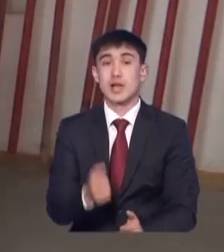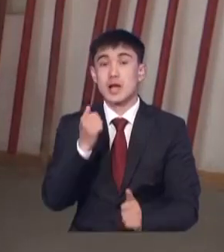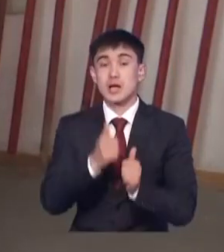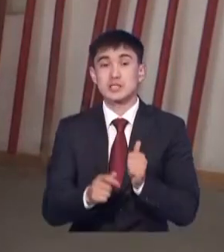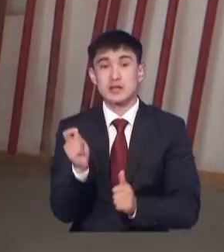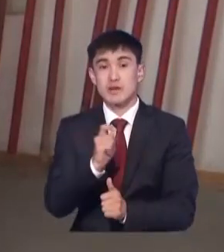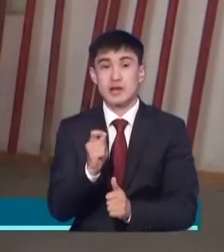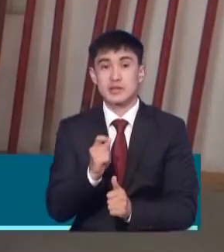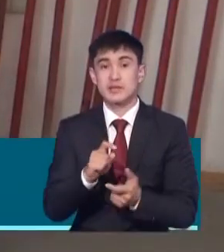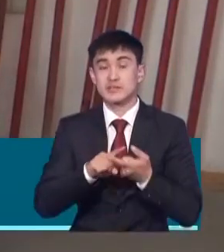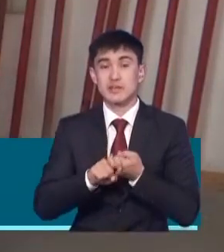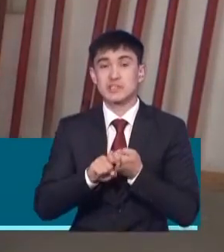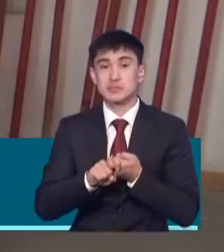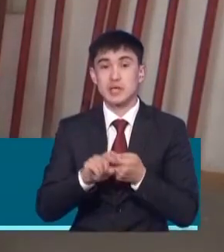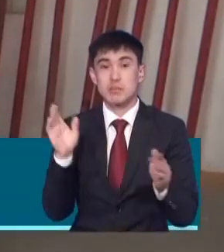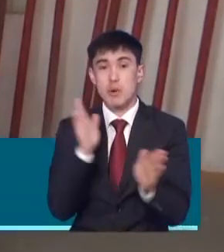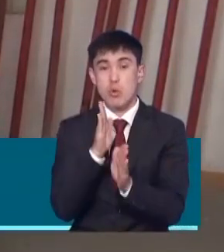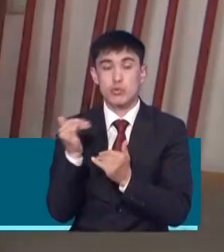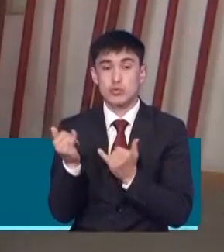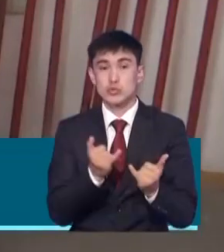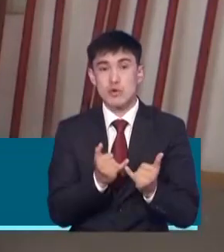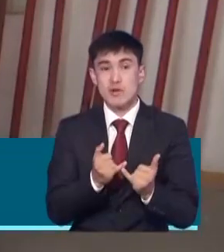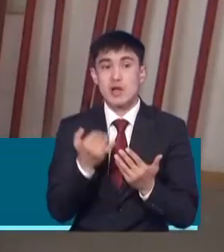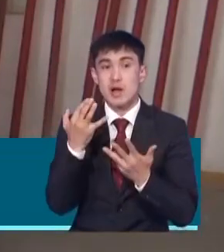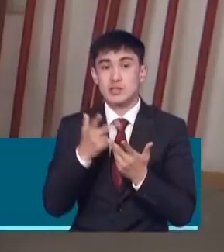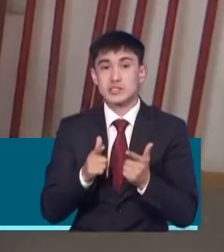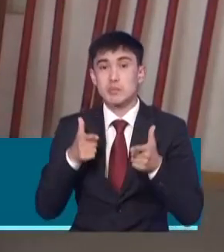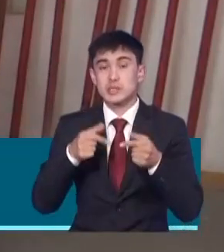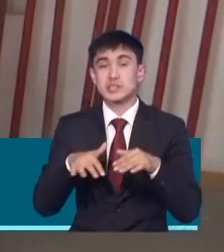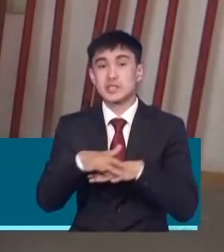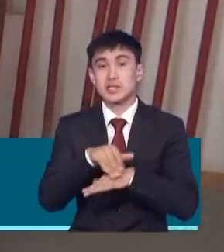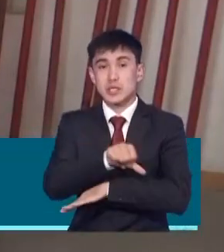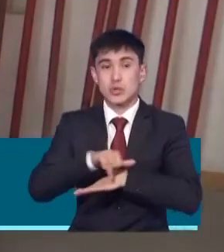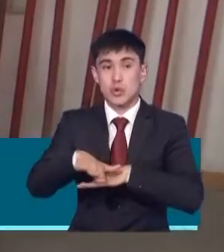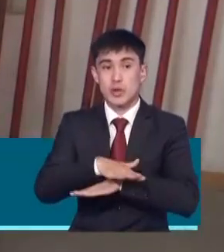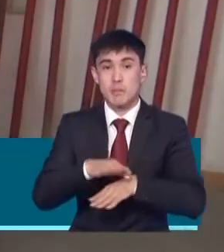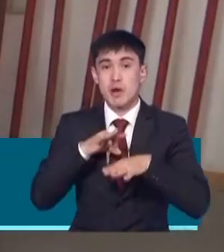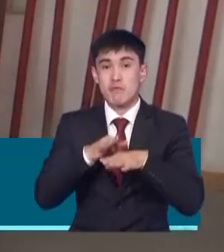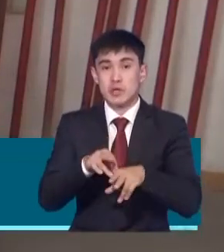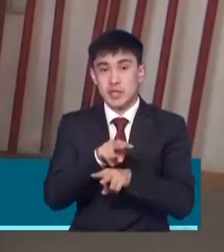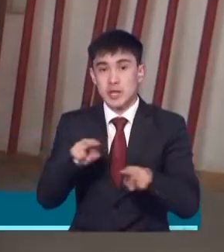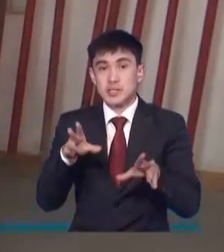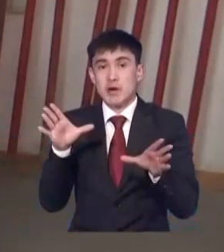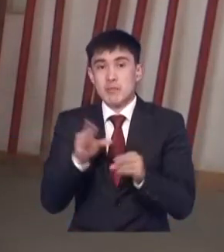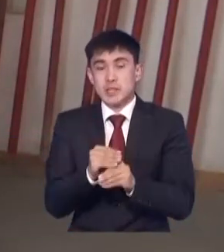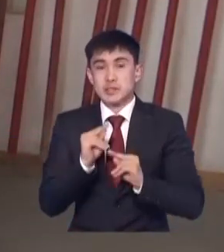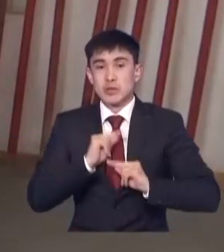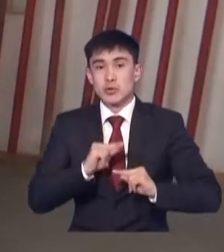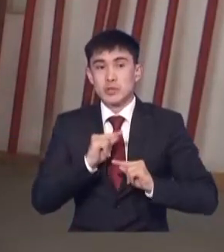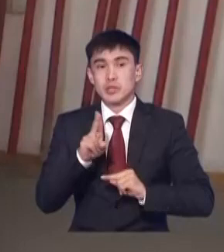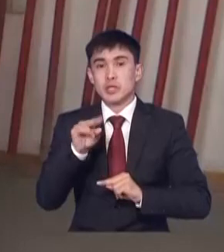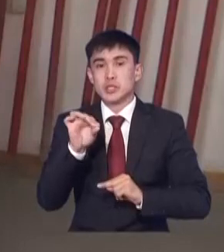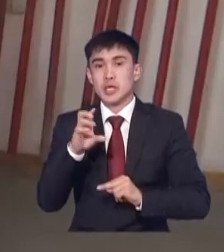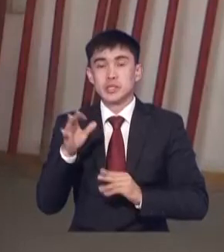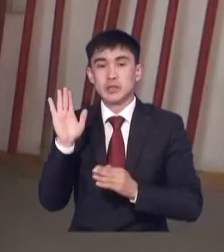Каждые выходные, в зависимости от погодных условий и количества посетителей на территории, проводится рейд совместно с сотрудниками